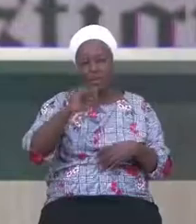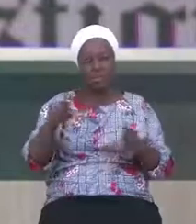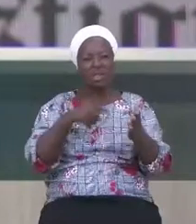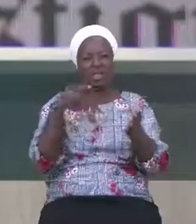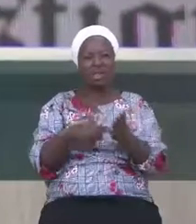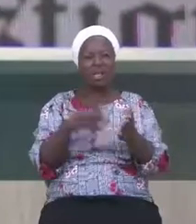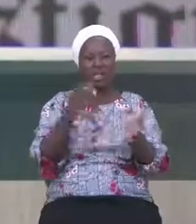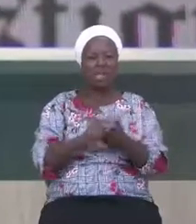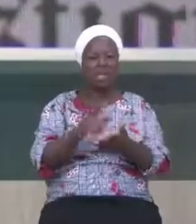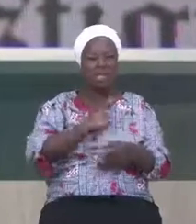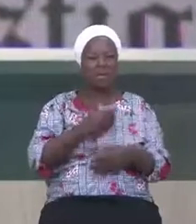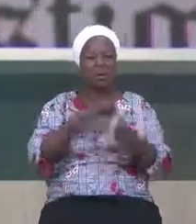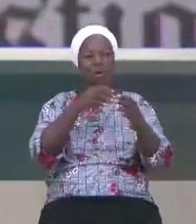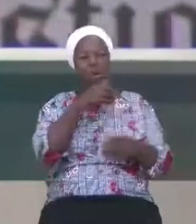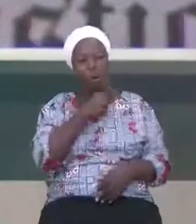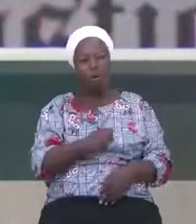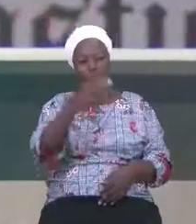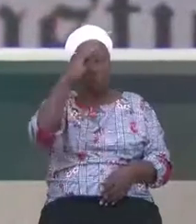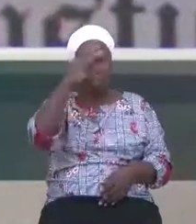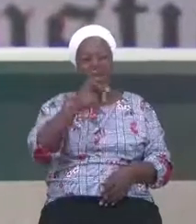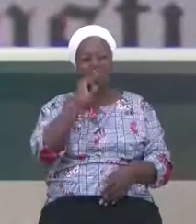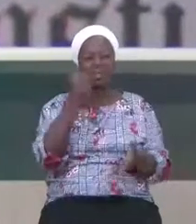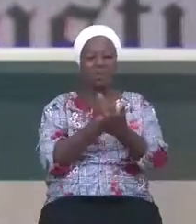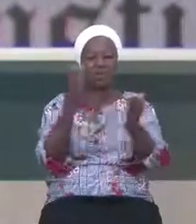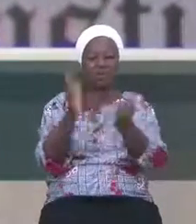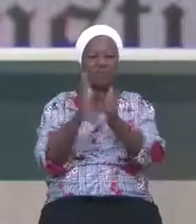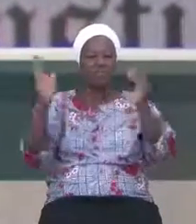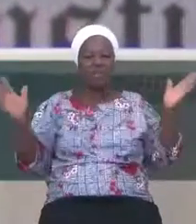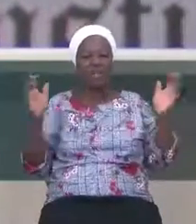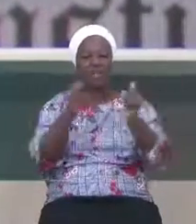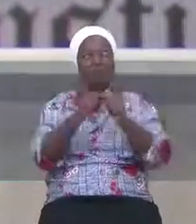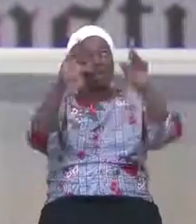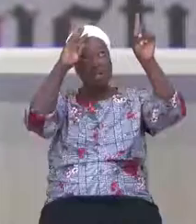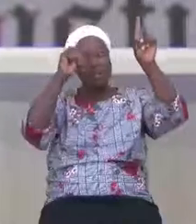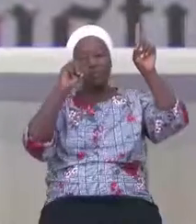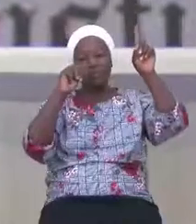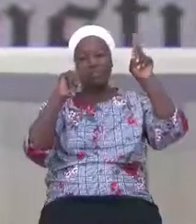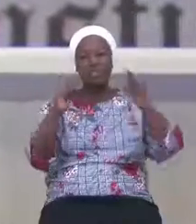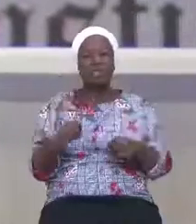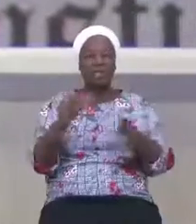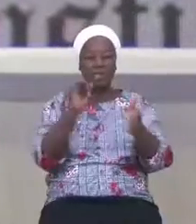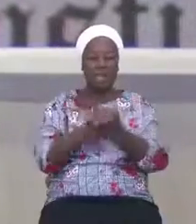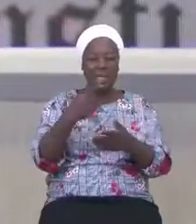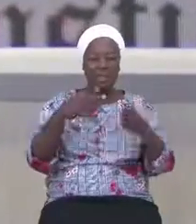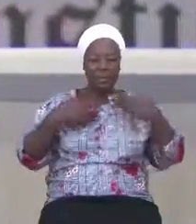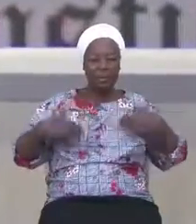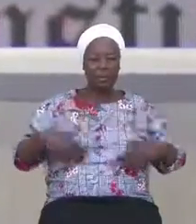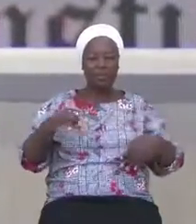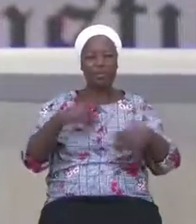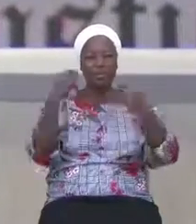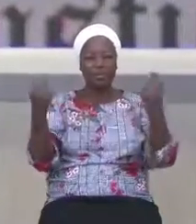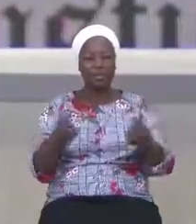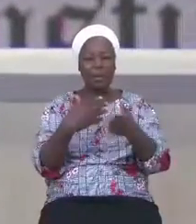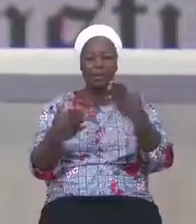6. Sachant que notre vieil homme a été crucifié avec lui, afin que le corps du péché